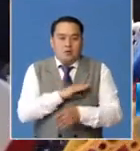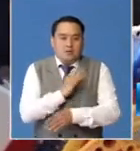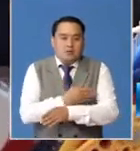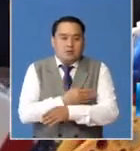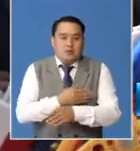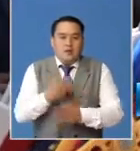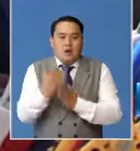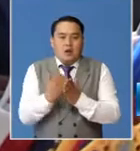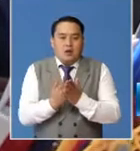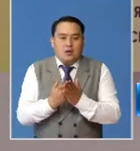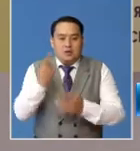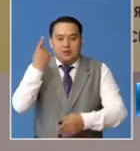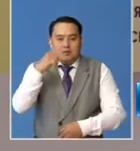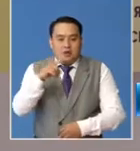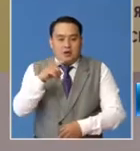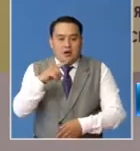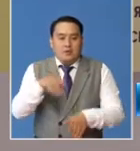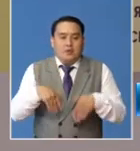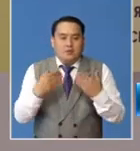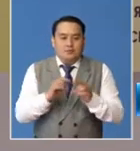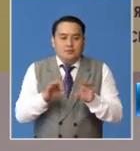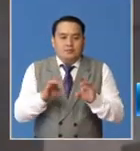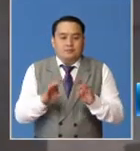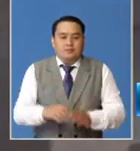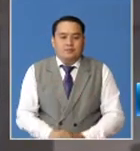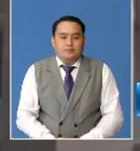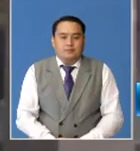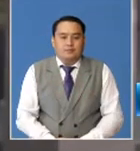айтишников, программистов и изобретателей, признается создатель проекта.